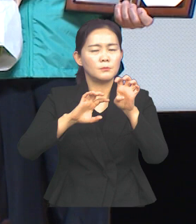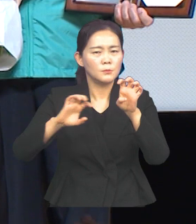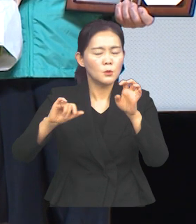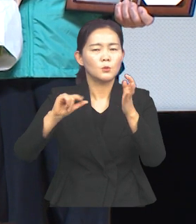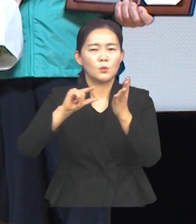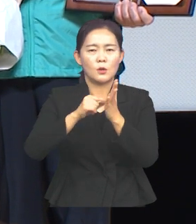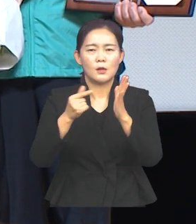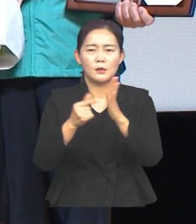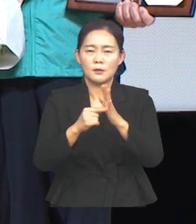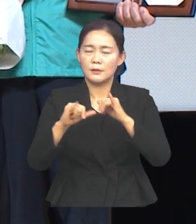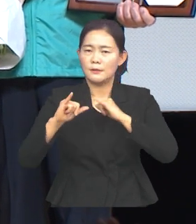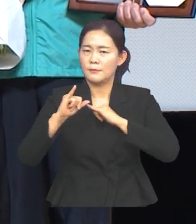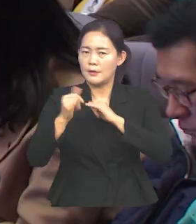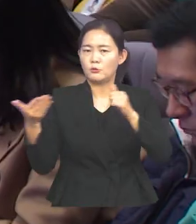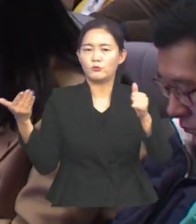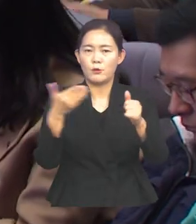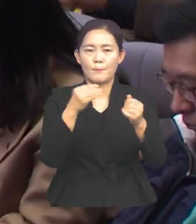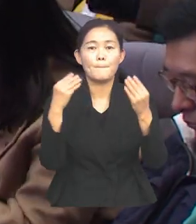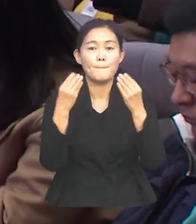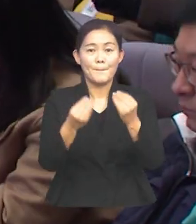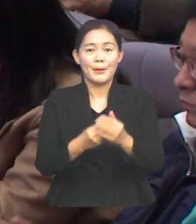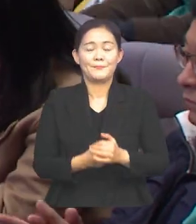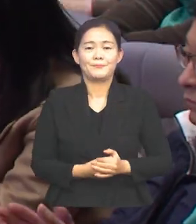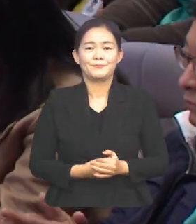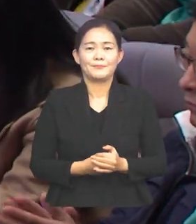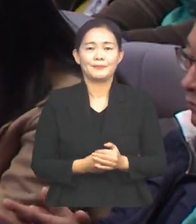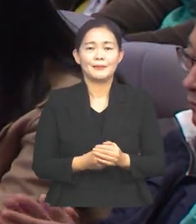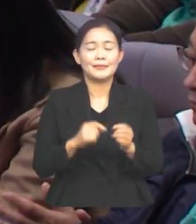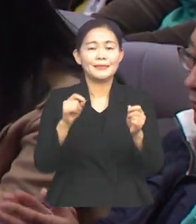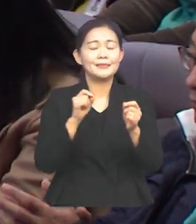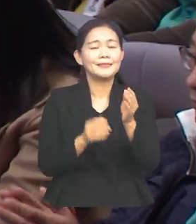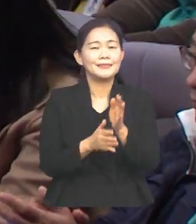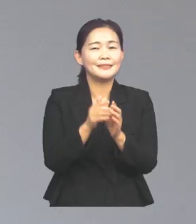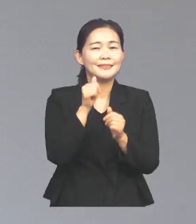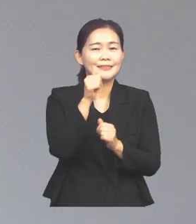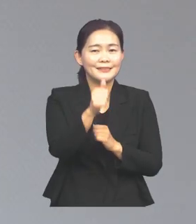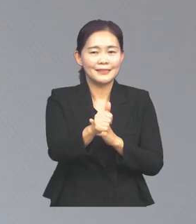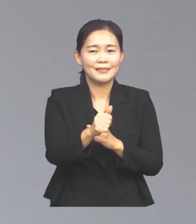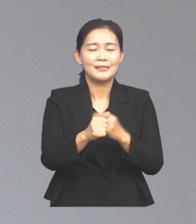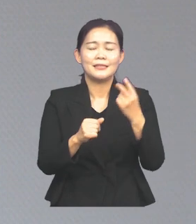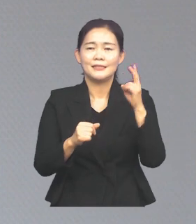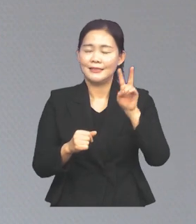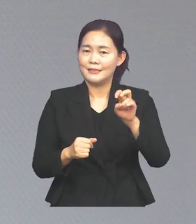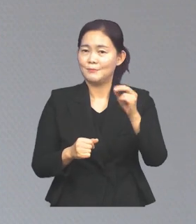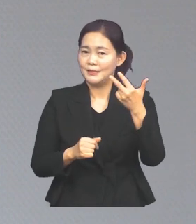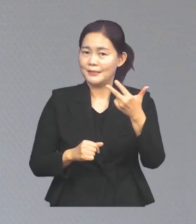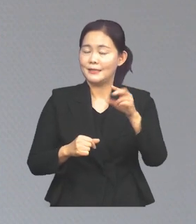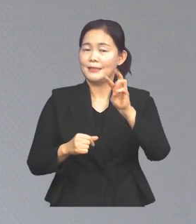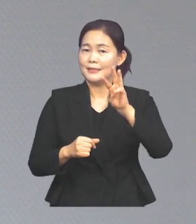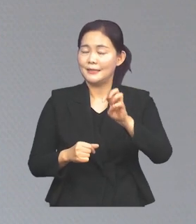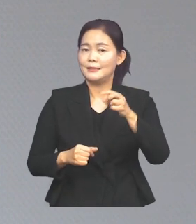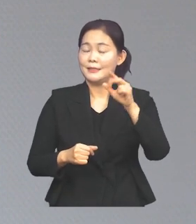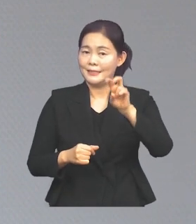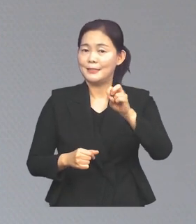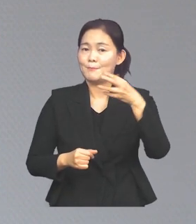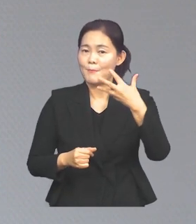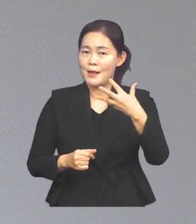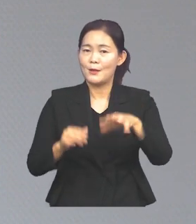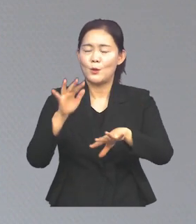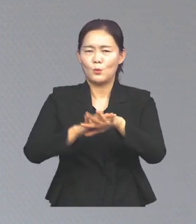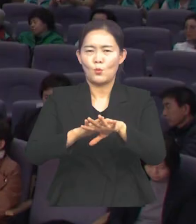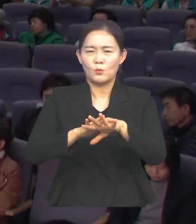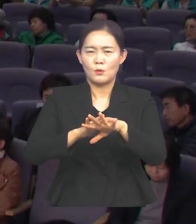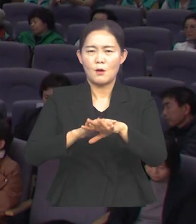표창이 전달됐습니다. 이상일 용인특례시장은 지난달 27일과 28일 폭설로 피해를 입은 농민들을 돕기